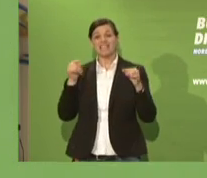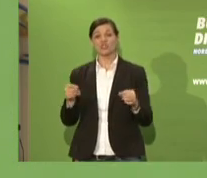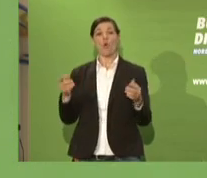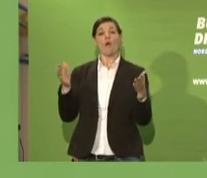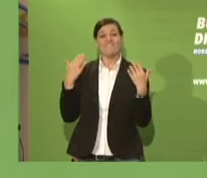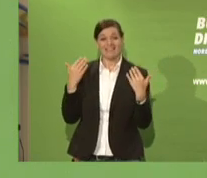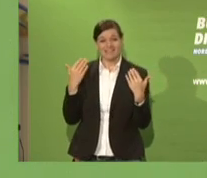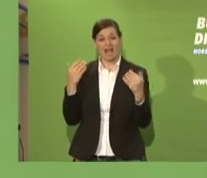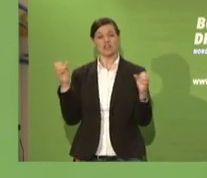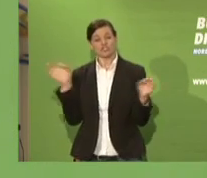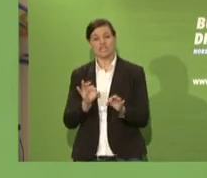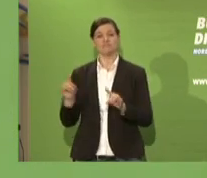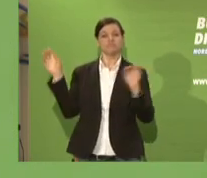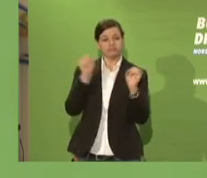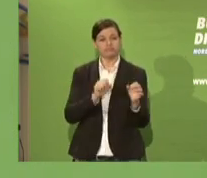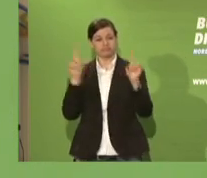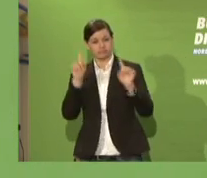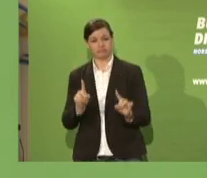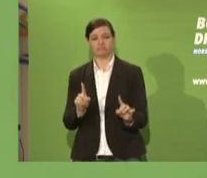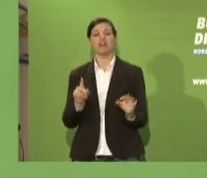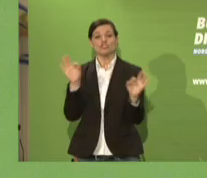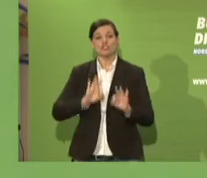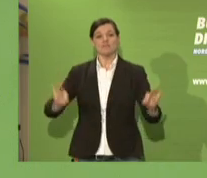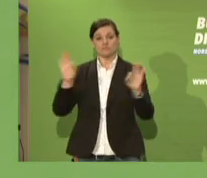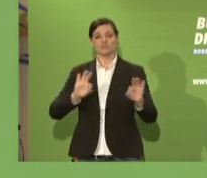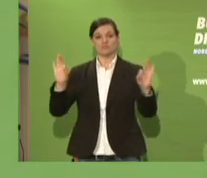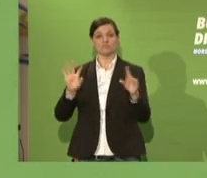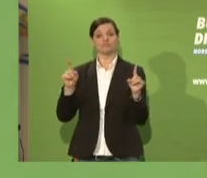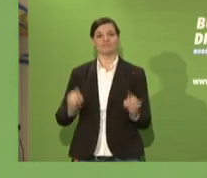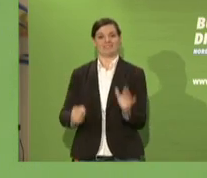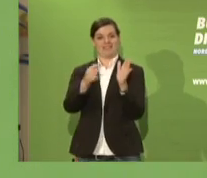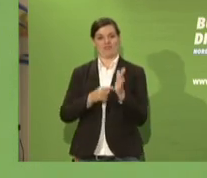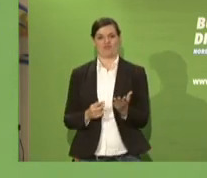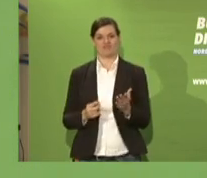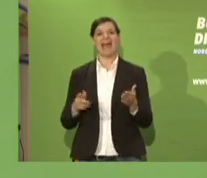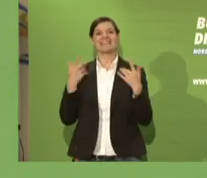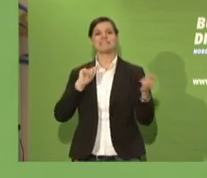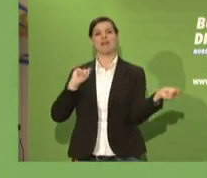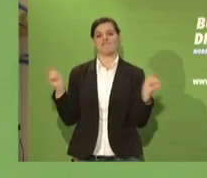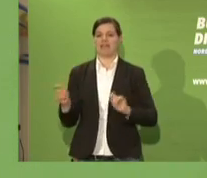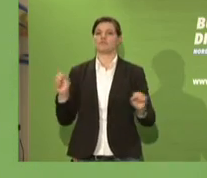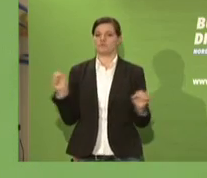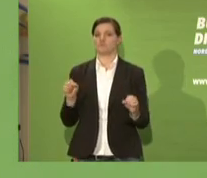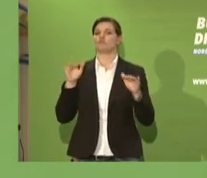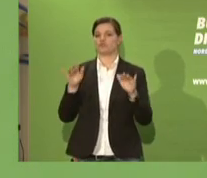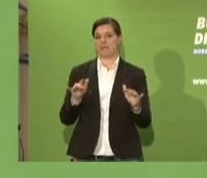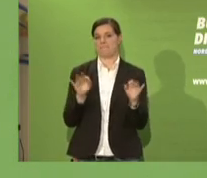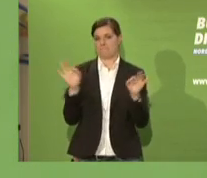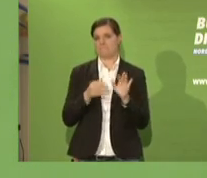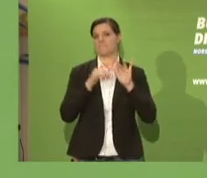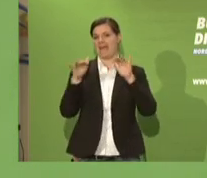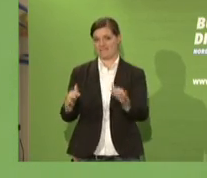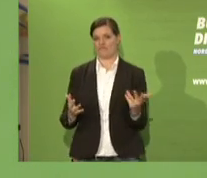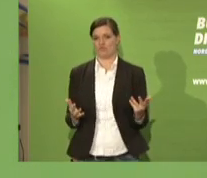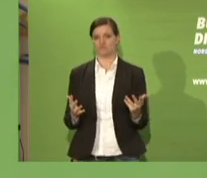einen Grund und sie häufen sich. Der Klimawandel macht sich bemerkbar und wird mittlerweile von keinem Meteorologen mehr in Frage